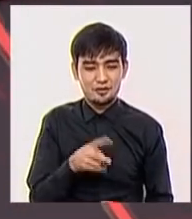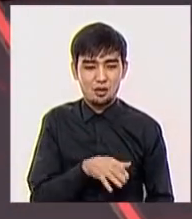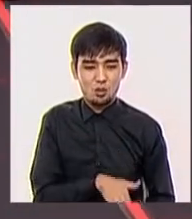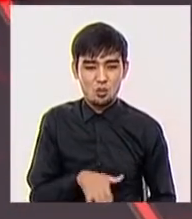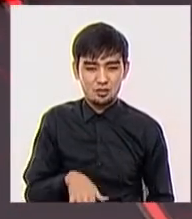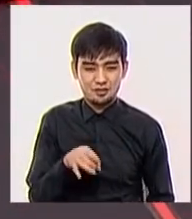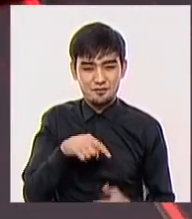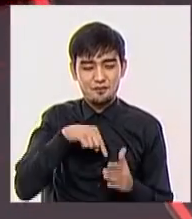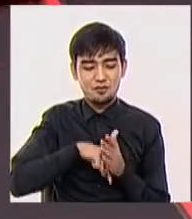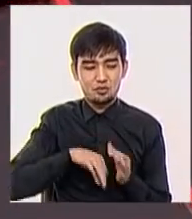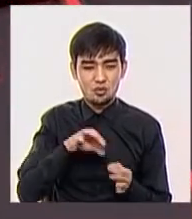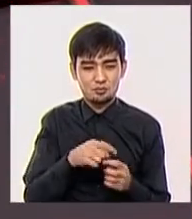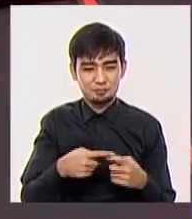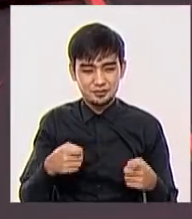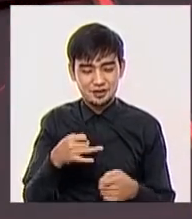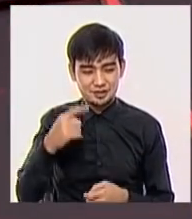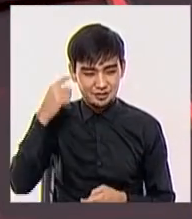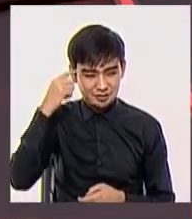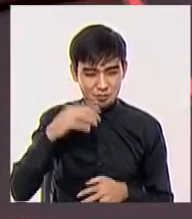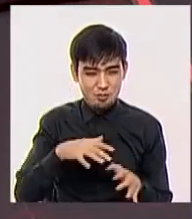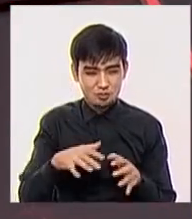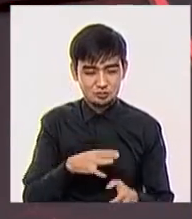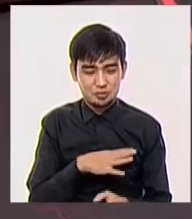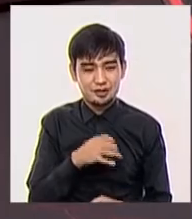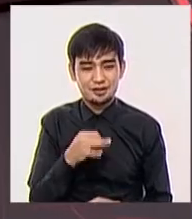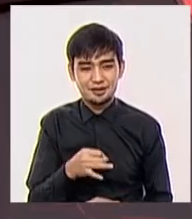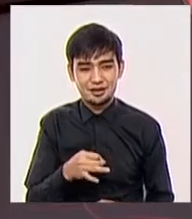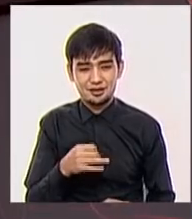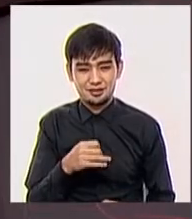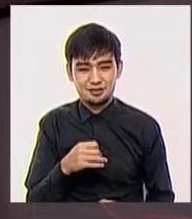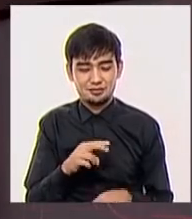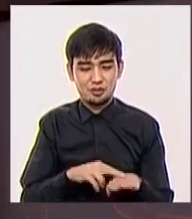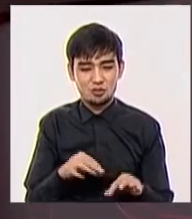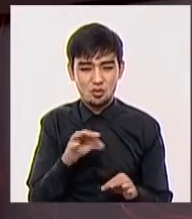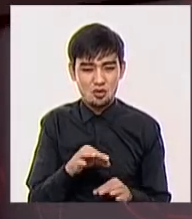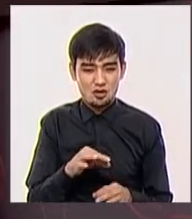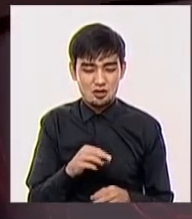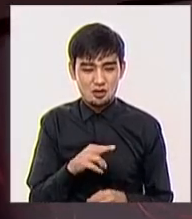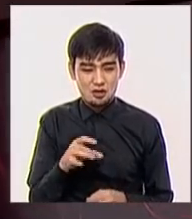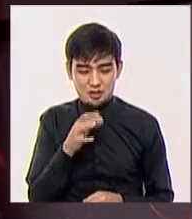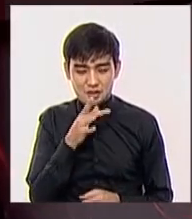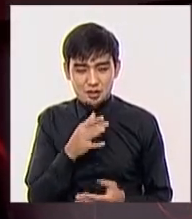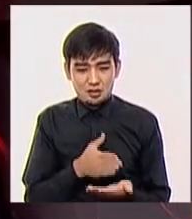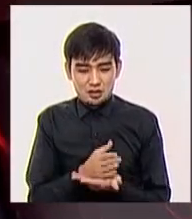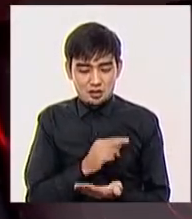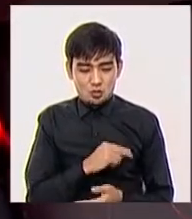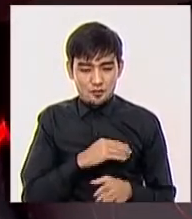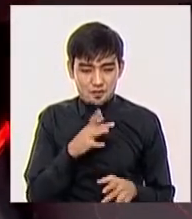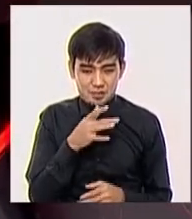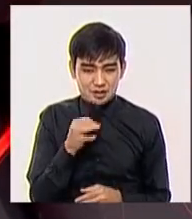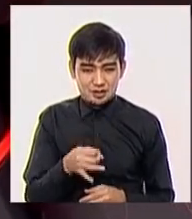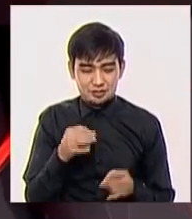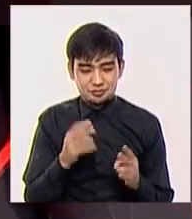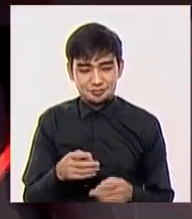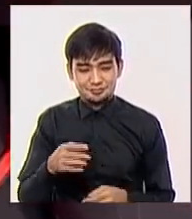разрывом внутренних органов и закрытой черепно-мозговой травмой увечье инспектор получил при исполнении должностных обязанностей пытался